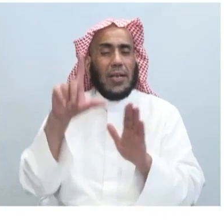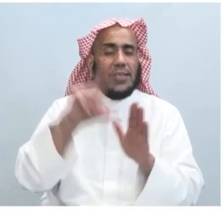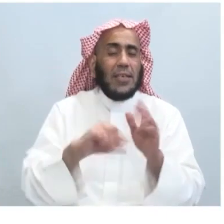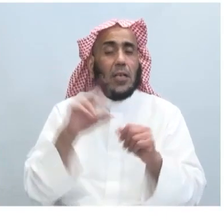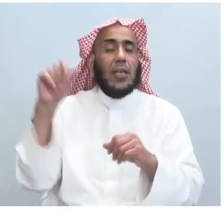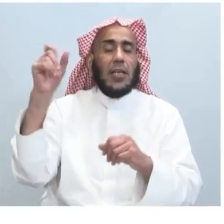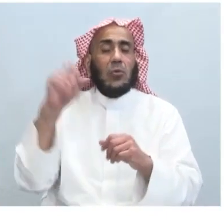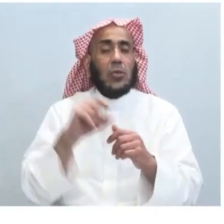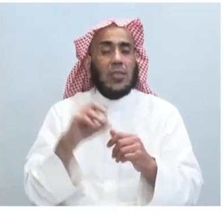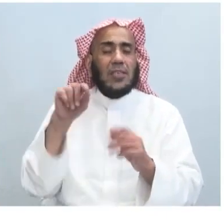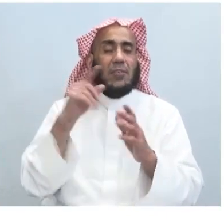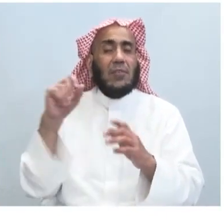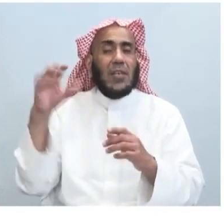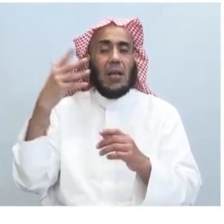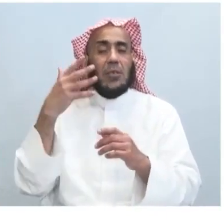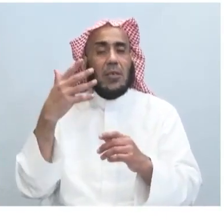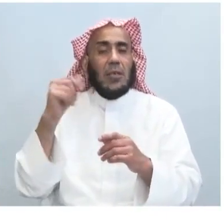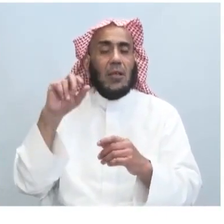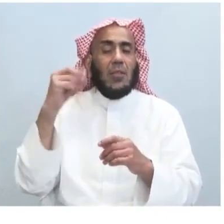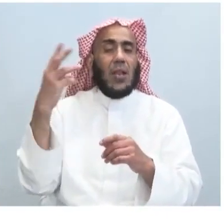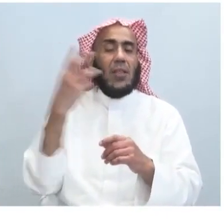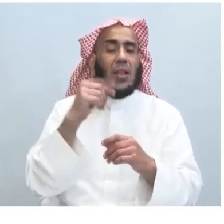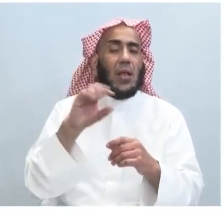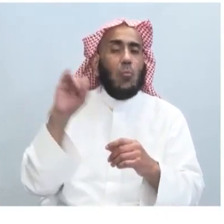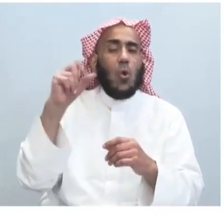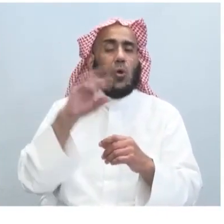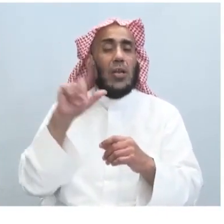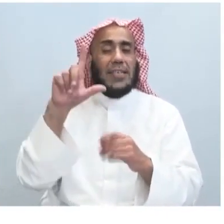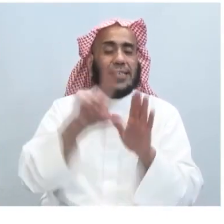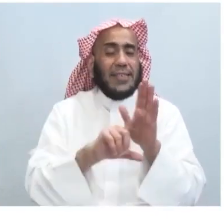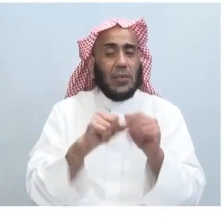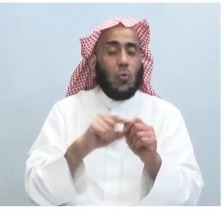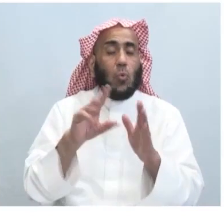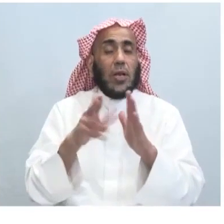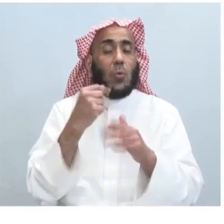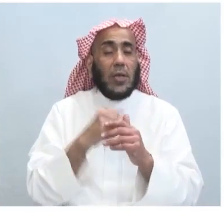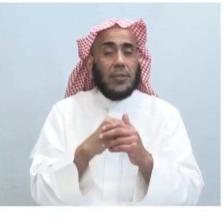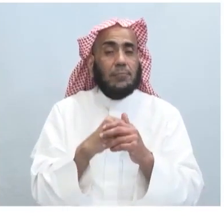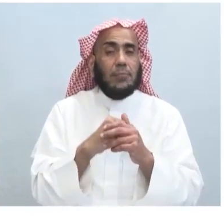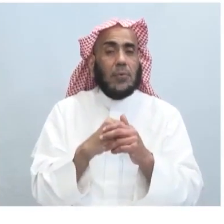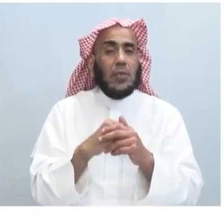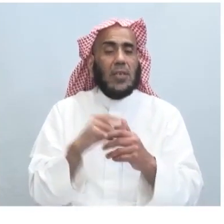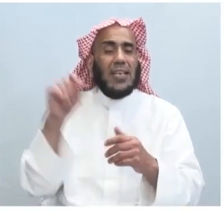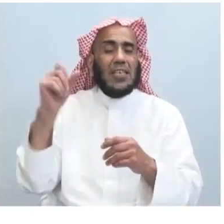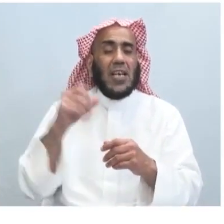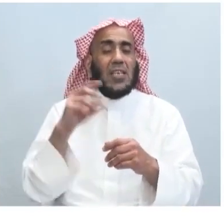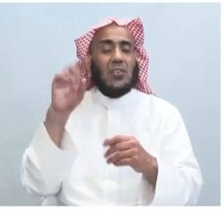للنيتروجين 0.53 3 مول لكل لتر وللنوادي